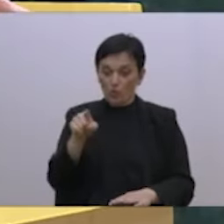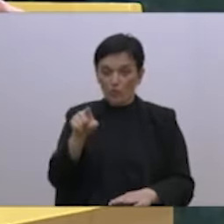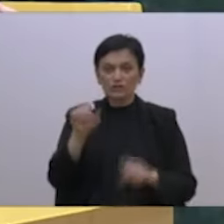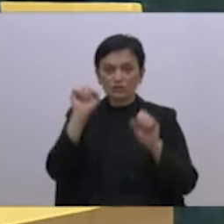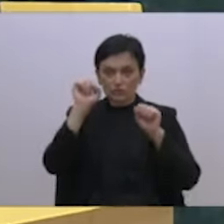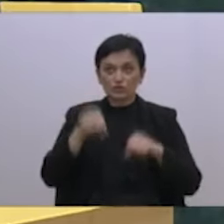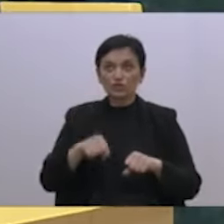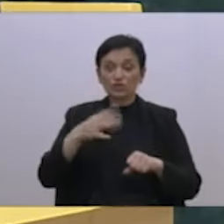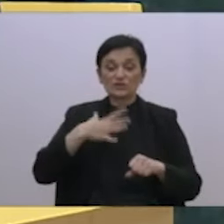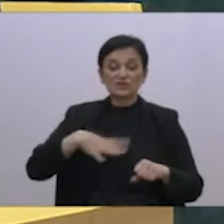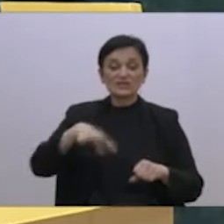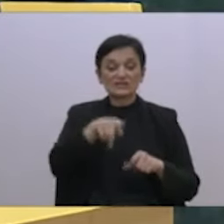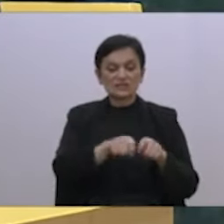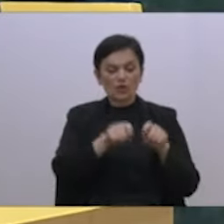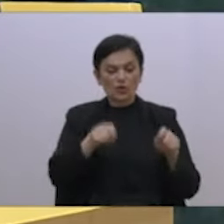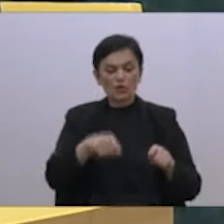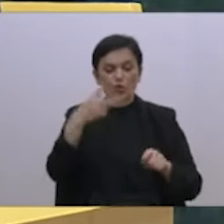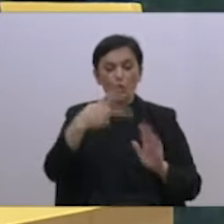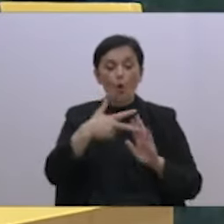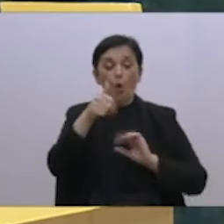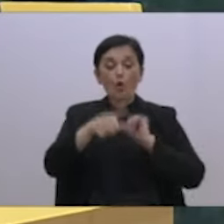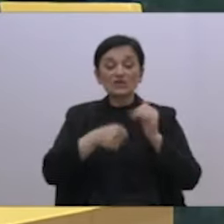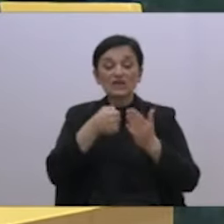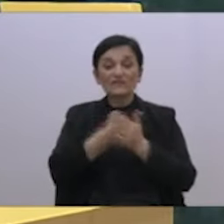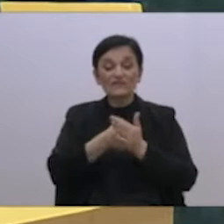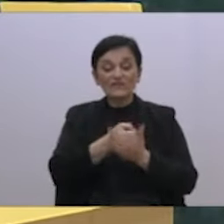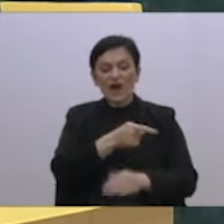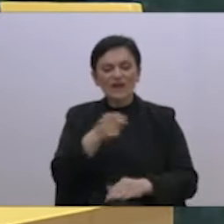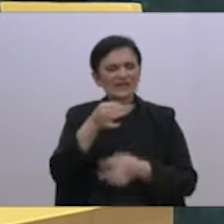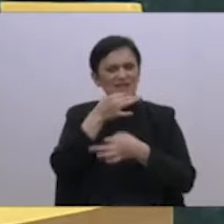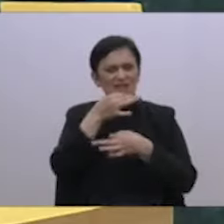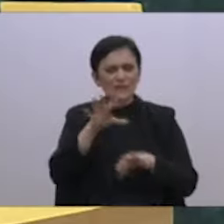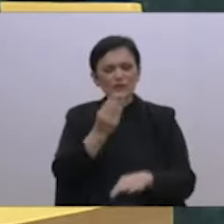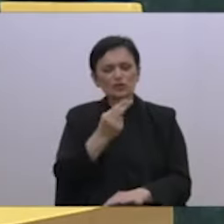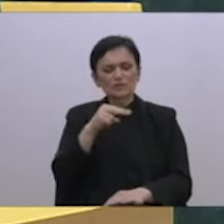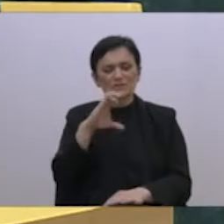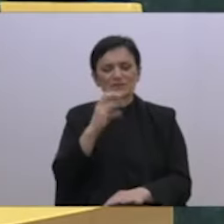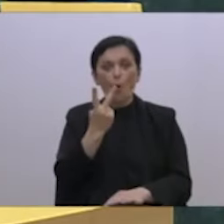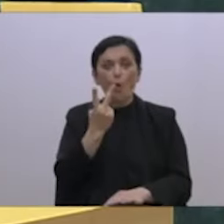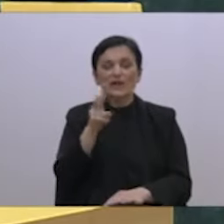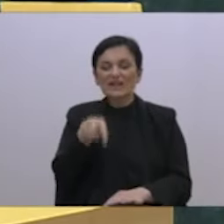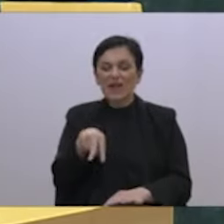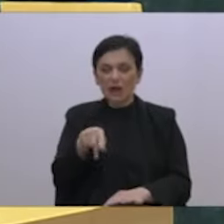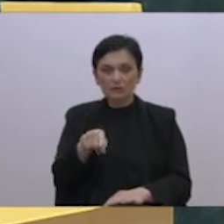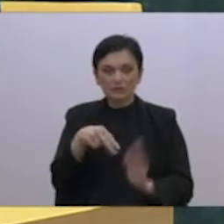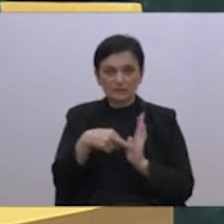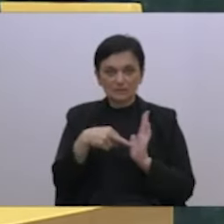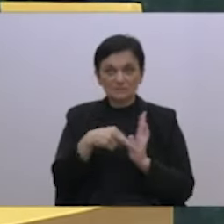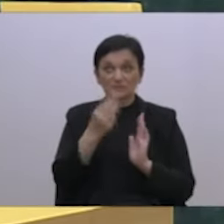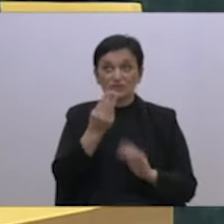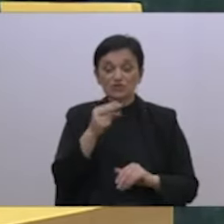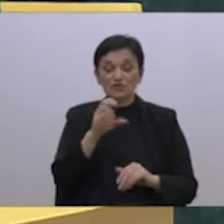შეუძლია საქართველოში დააფუძნოს 2028 წლამდე. ნებისმიერი შეფუსლი ორლარად ამ